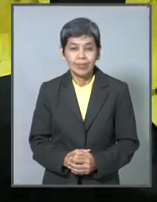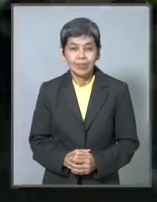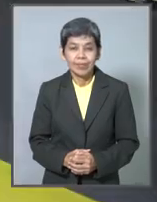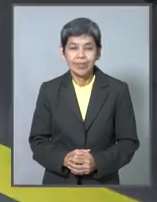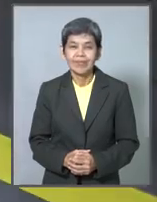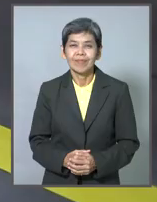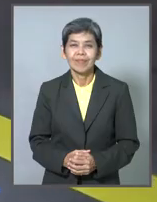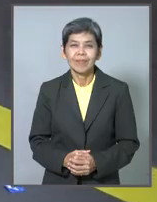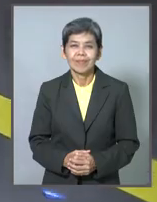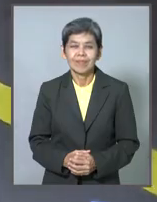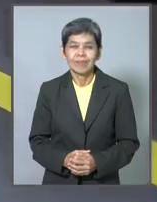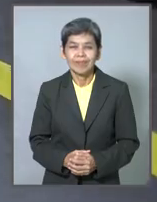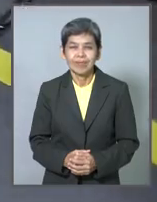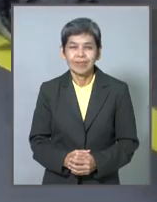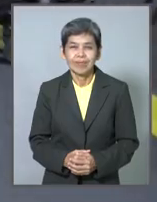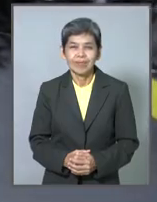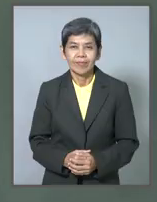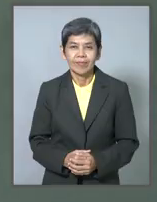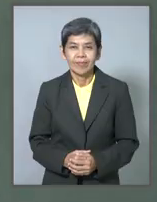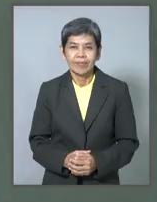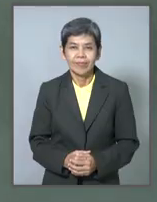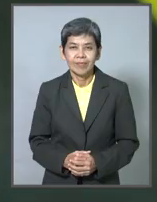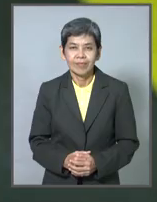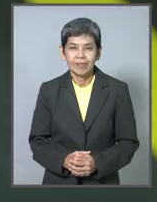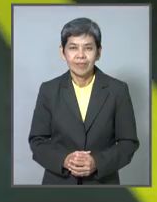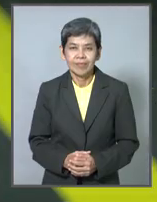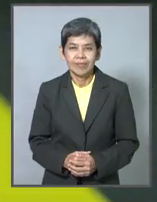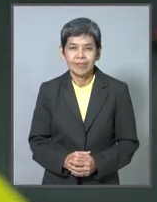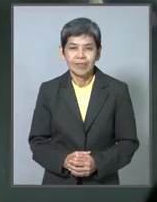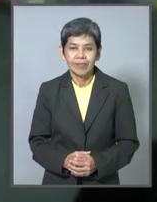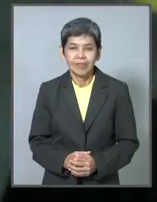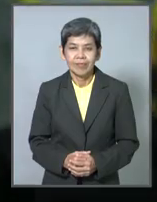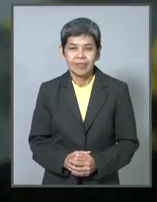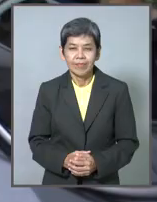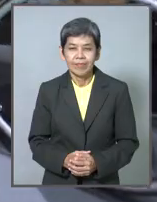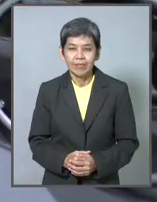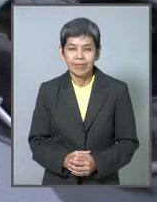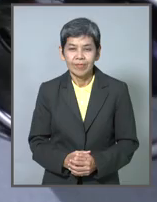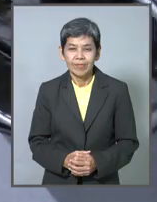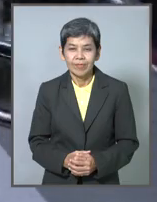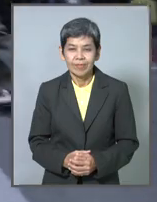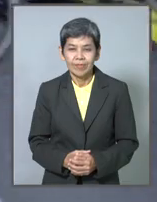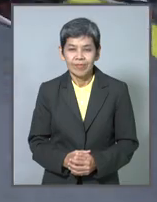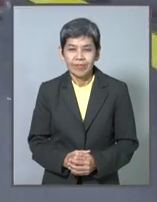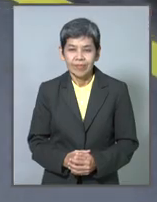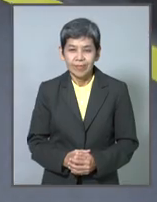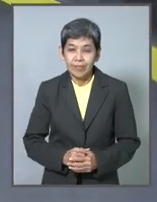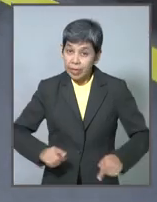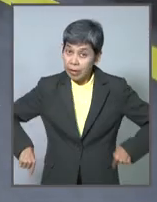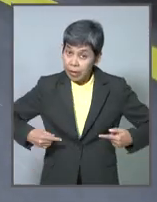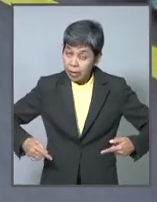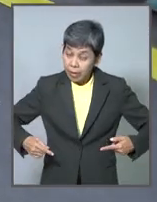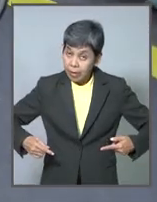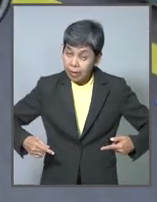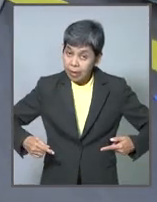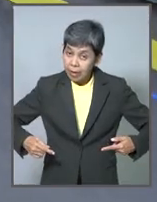ได้ลูกมันเล็กไปอ่ะ อันนี้ ขนาดแล้วอ่ะ ต้องเอาล้อหลังชนไหม ฮ